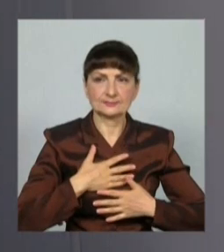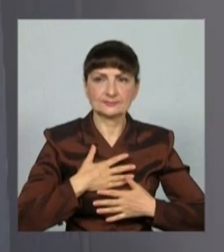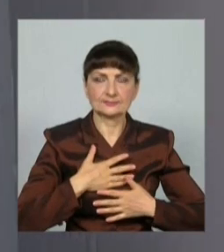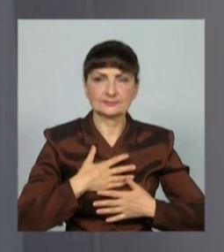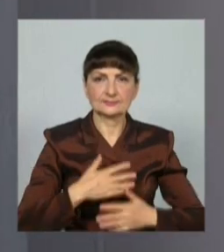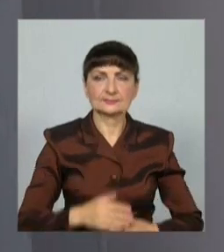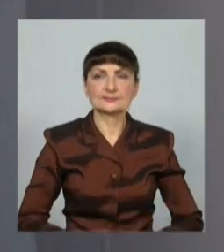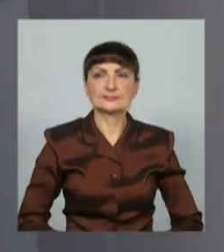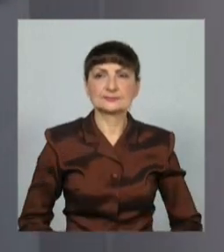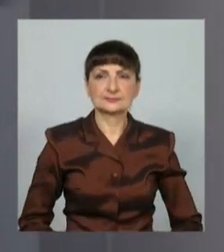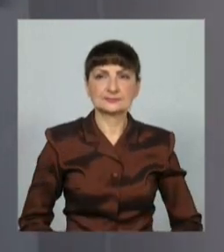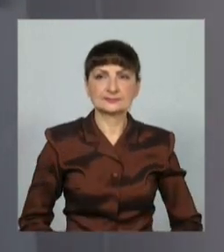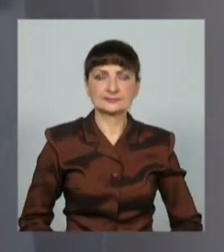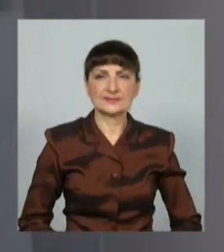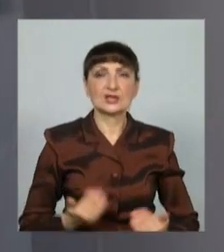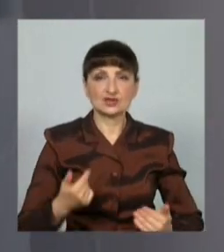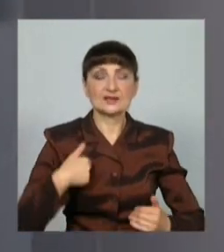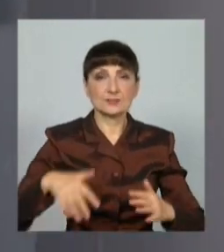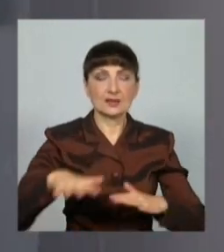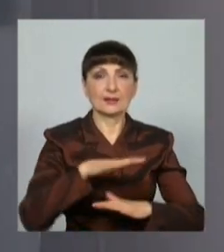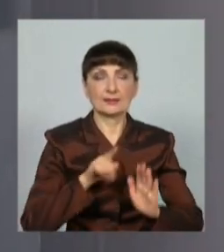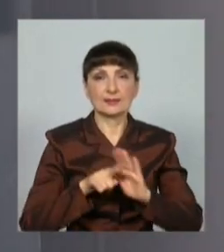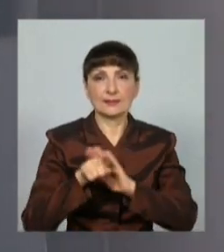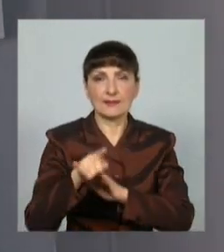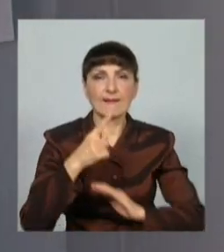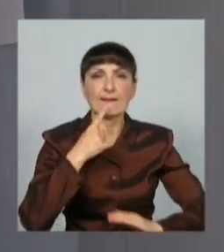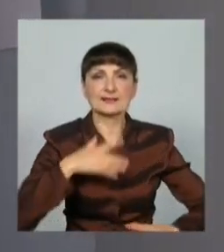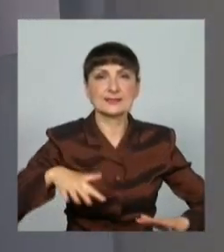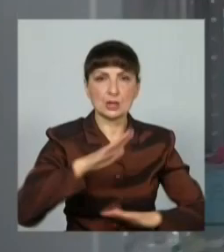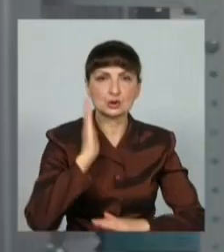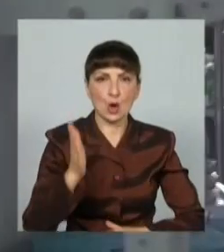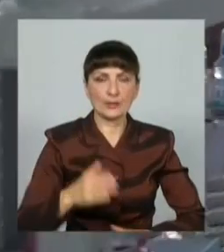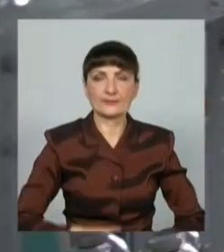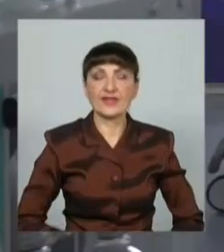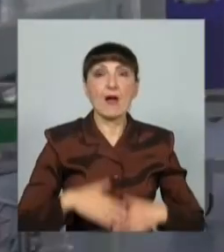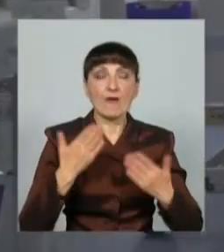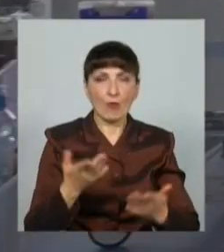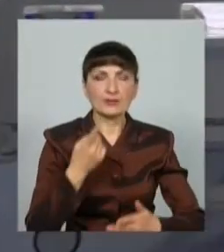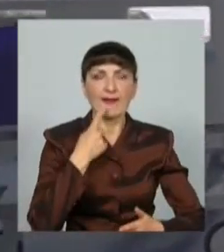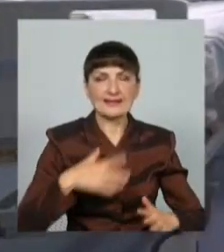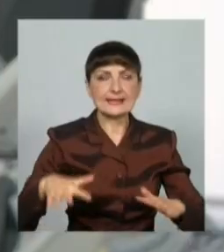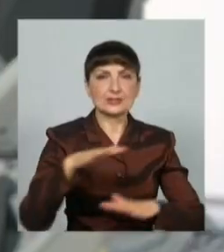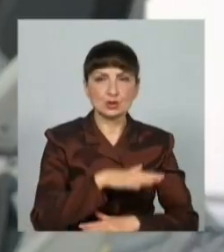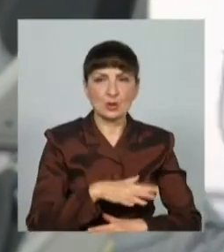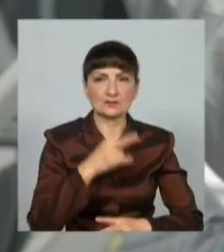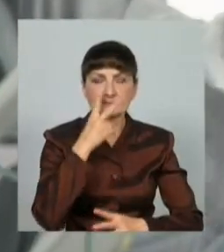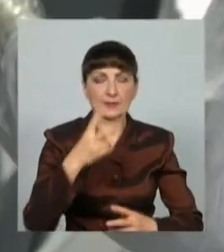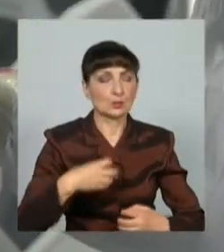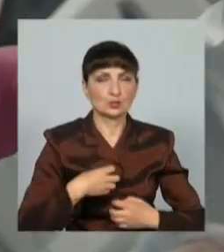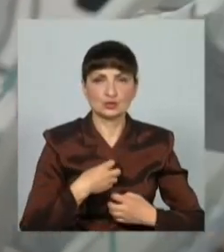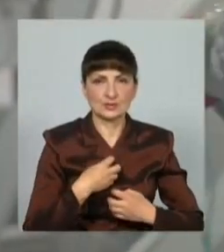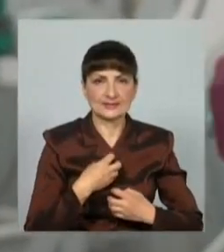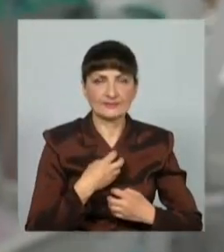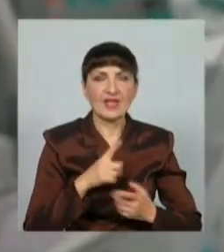костюм круглосуточно. Сейчас мы заходим в красную зону. А вот и красная зона. Картина не для